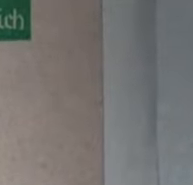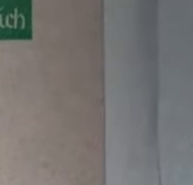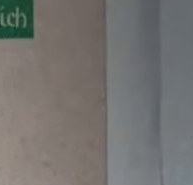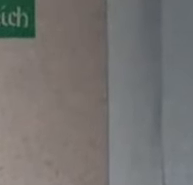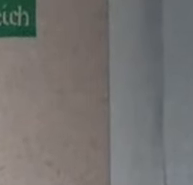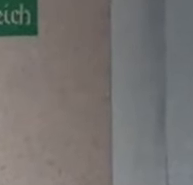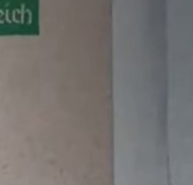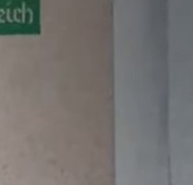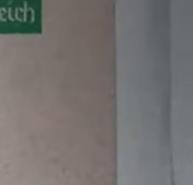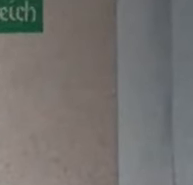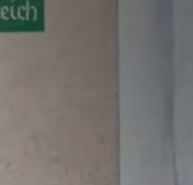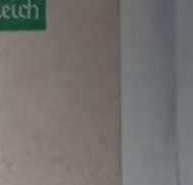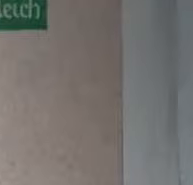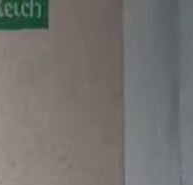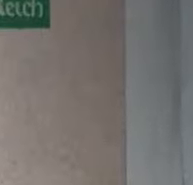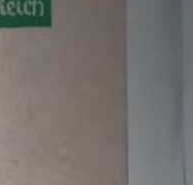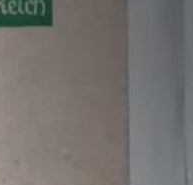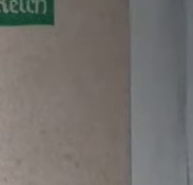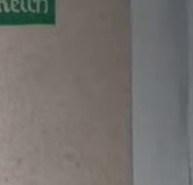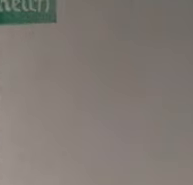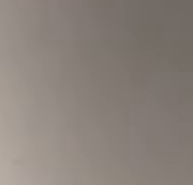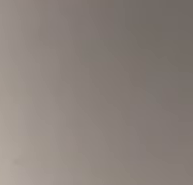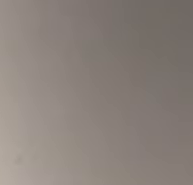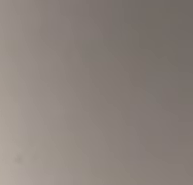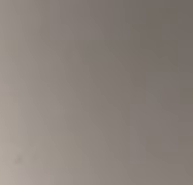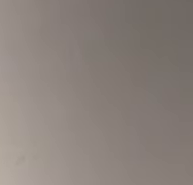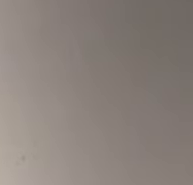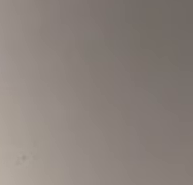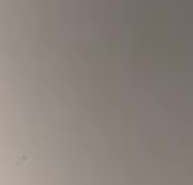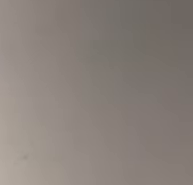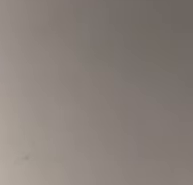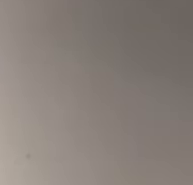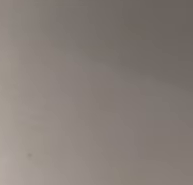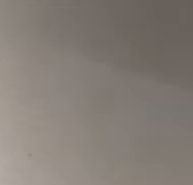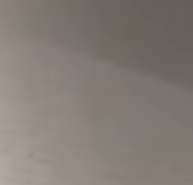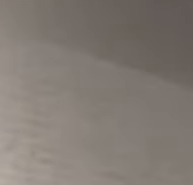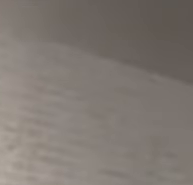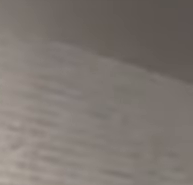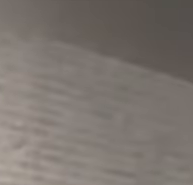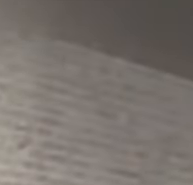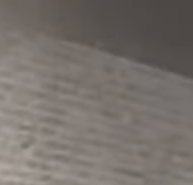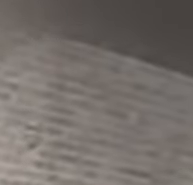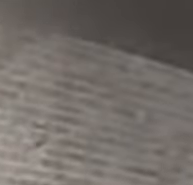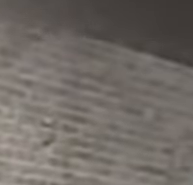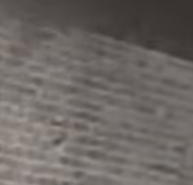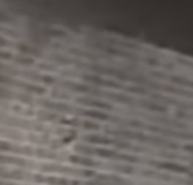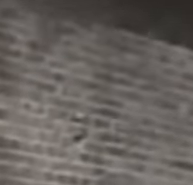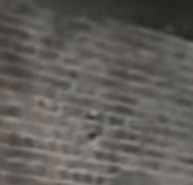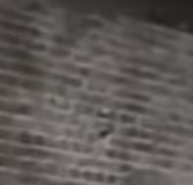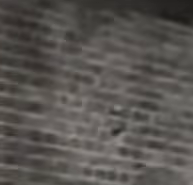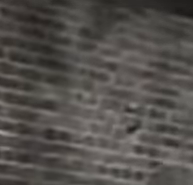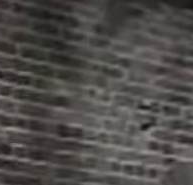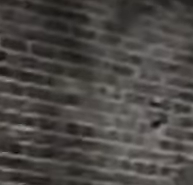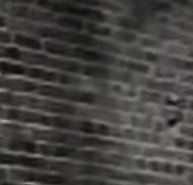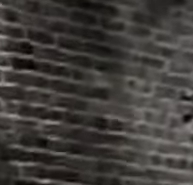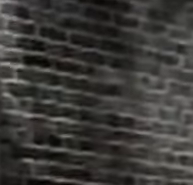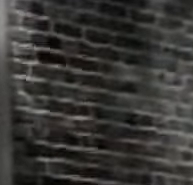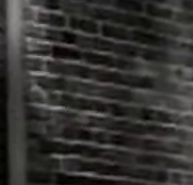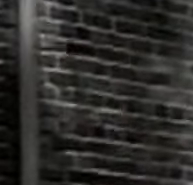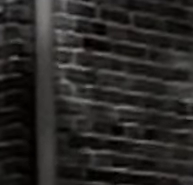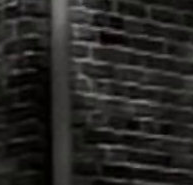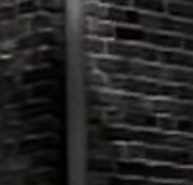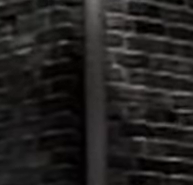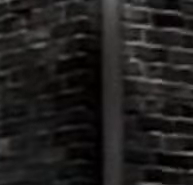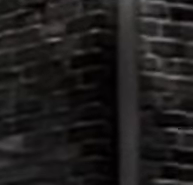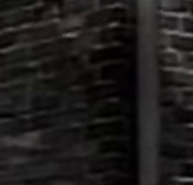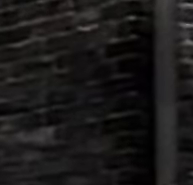hinzuweisen, verteilt er die Warnungen in seiner Nachbarschaft. Doch die Gestapo kommt ihm auf die Schliche und